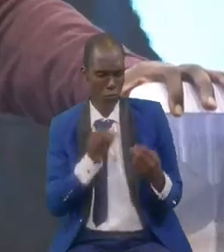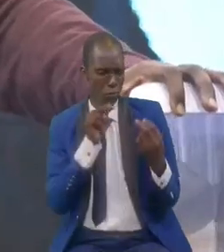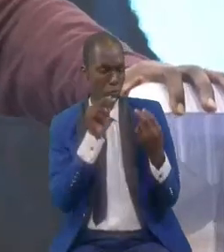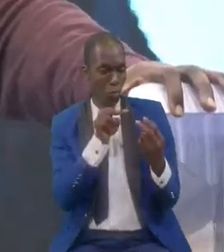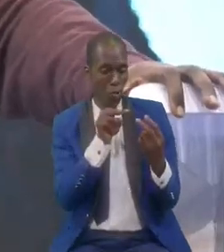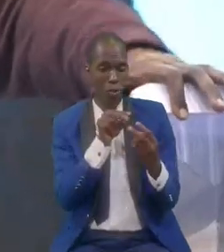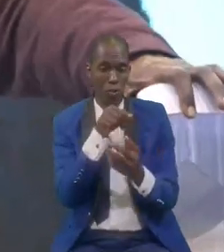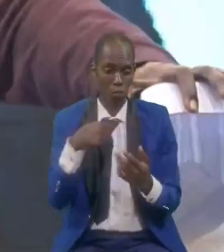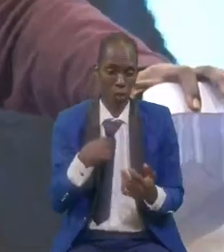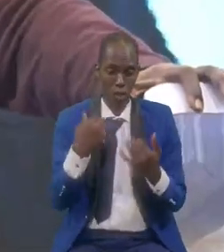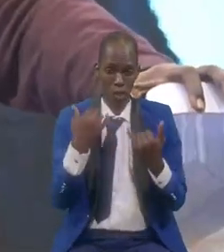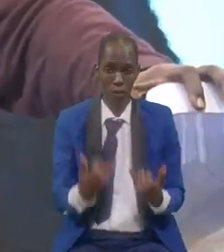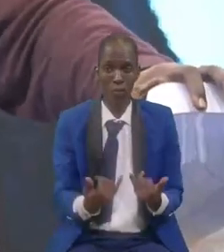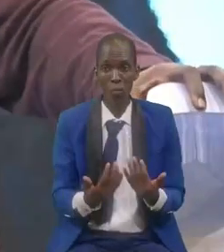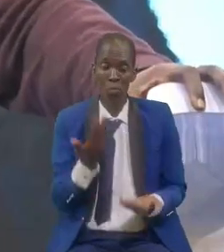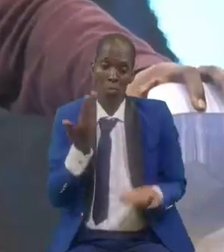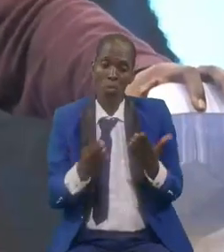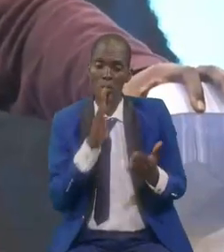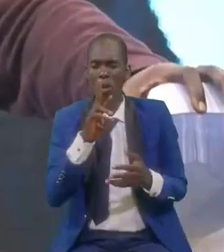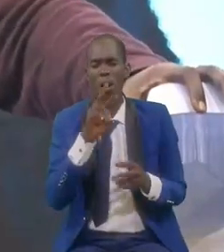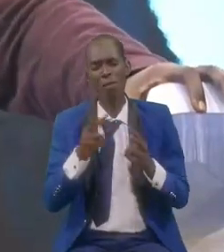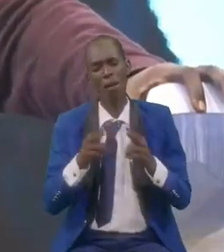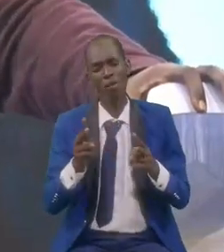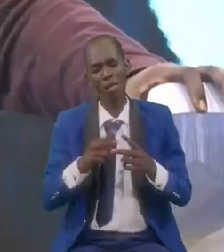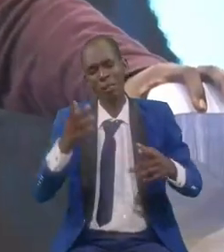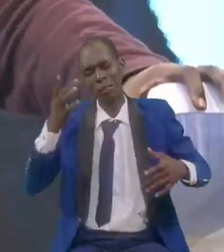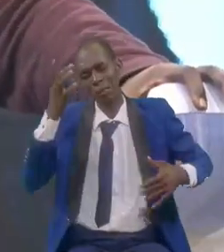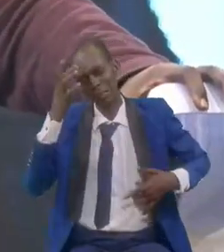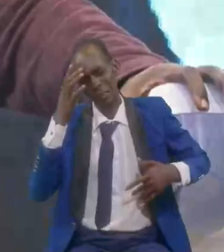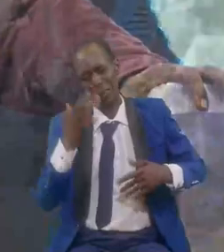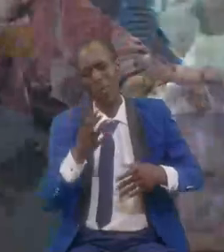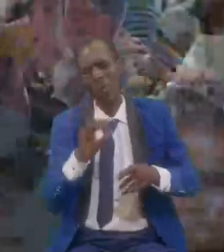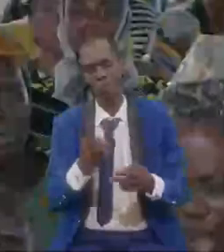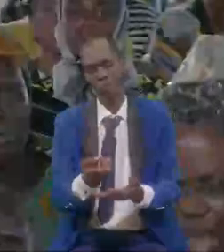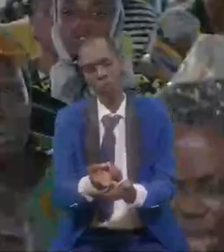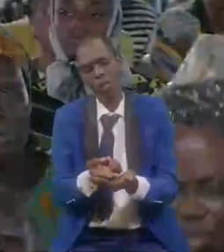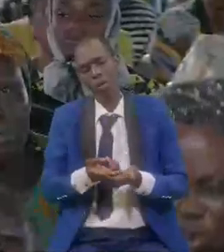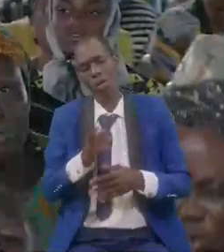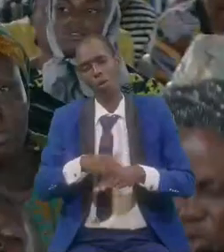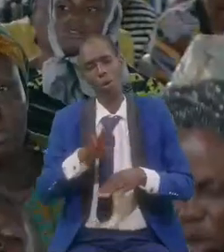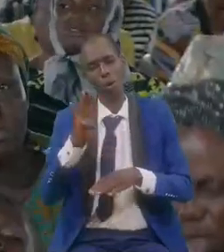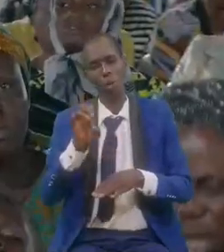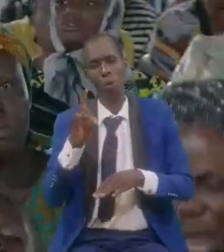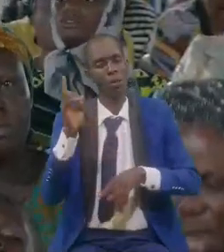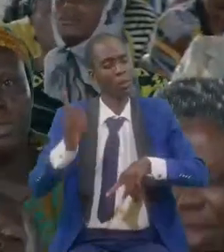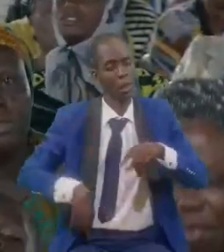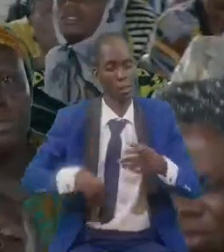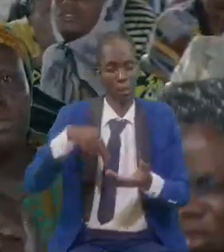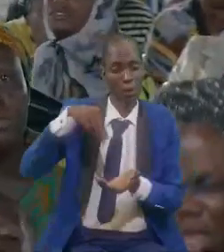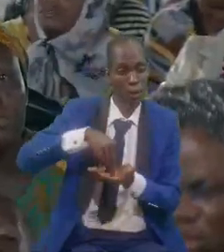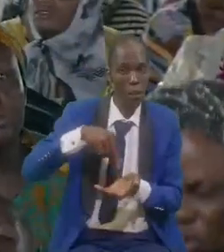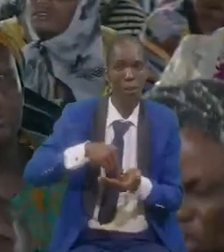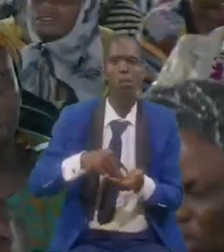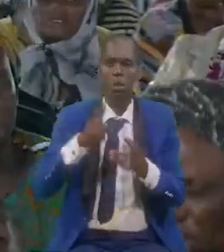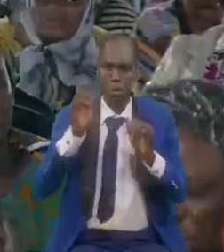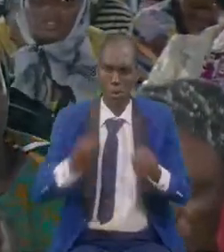nous, même si vous êtes si malade, que vous êtes attaché au lit, faites un signe